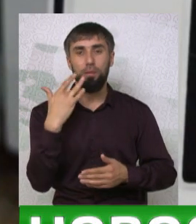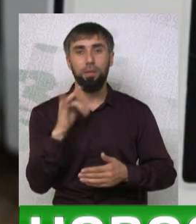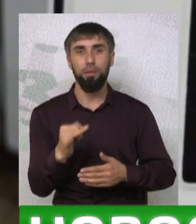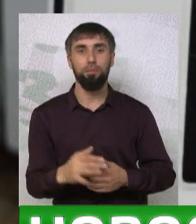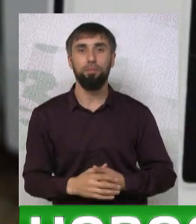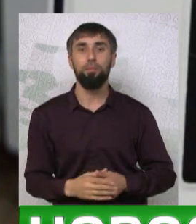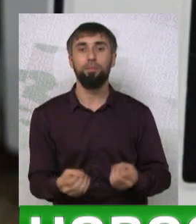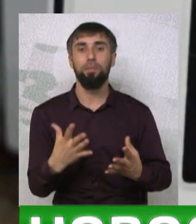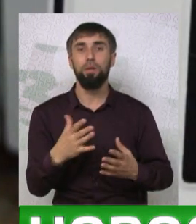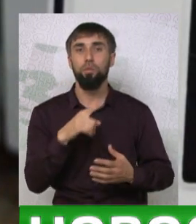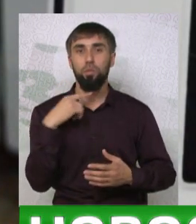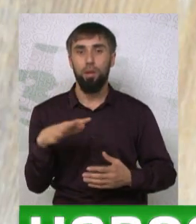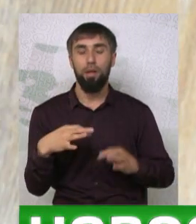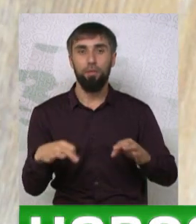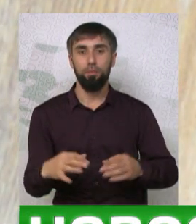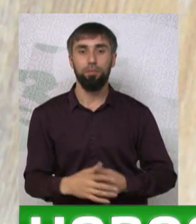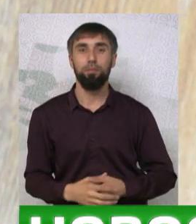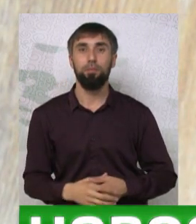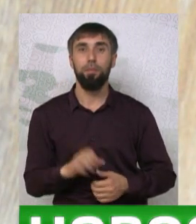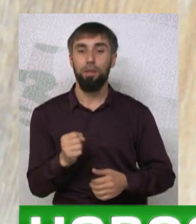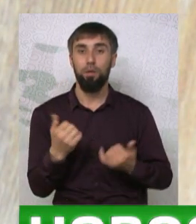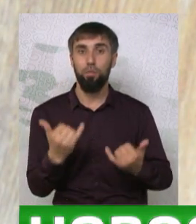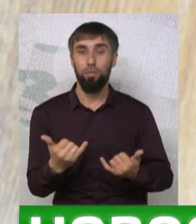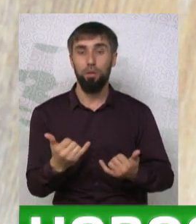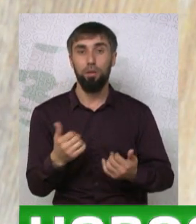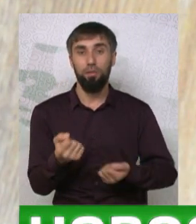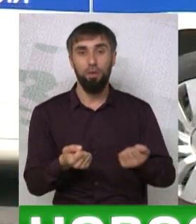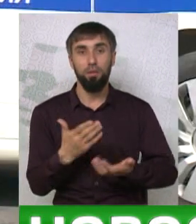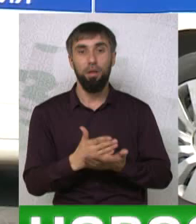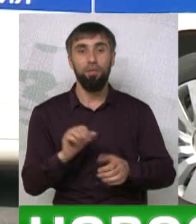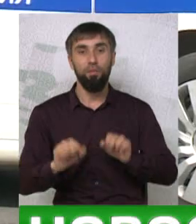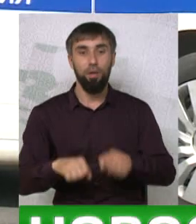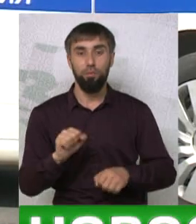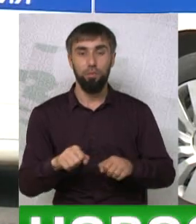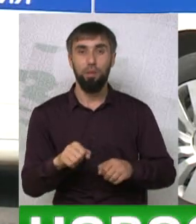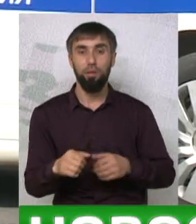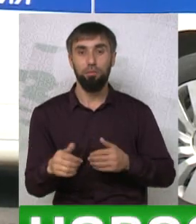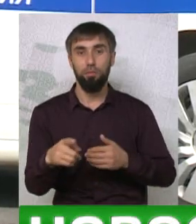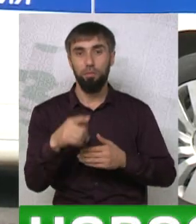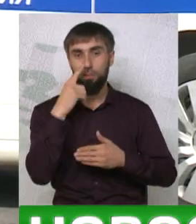и некоторых советских автомобилях Теперь у водителя Появилась возможность Ставить их спереди